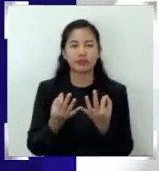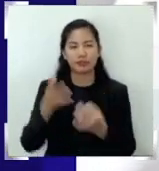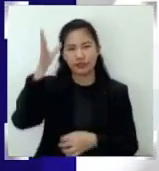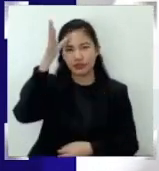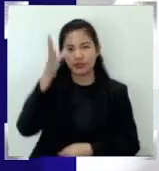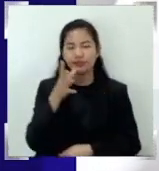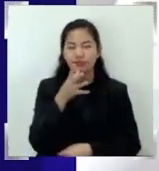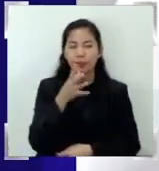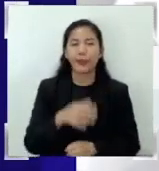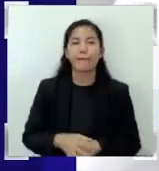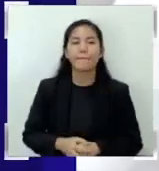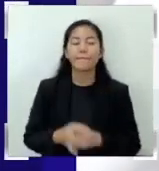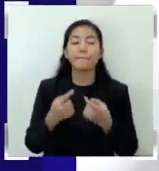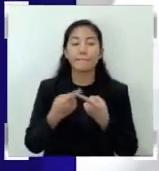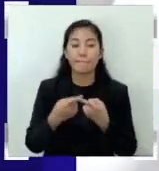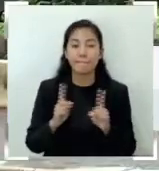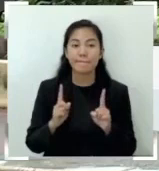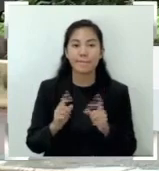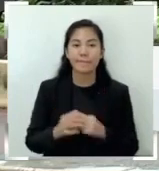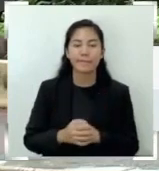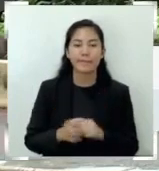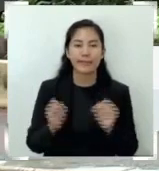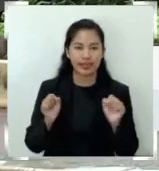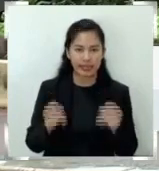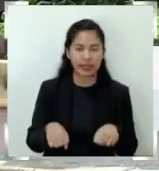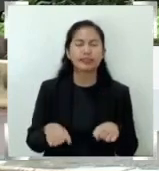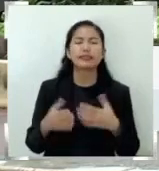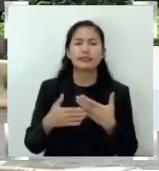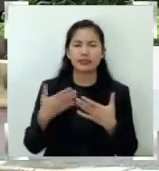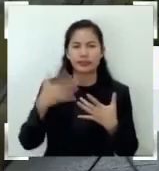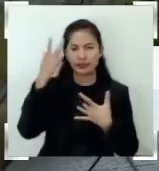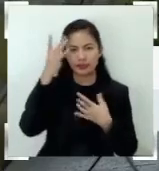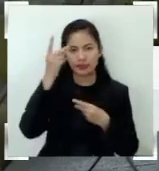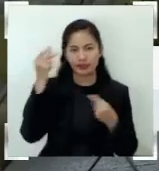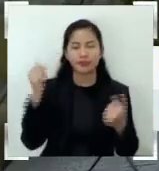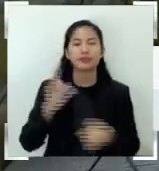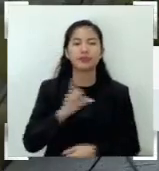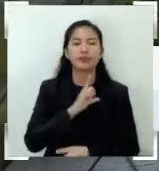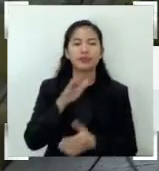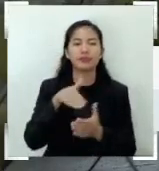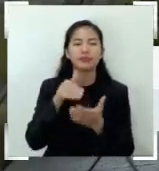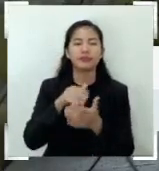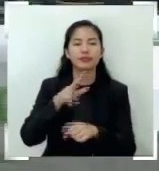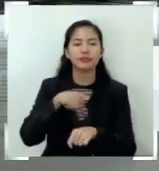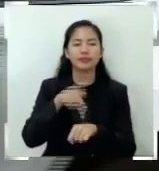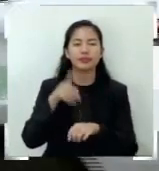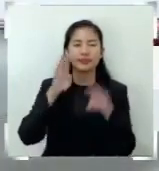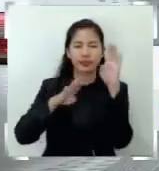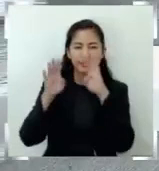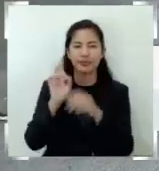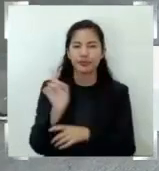but then, they can easily recover. Sa Lung Center of the Philippines, problema rin nila ang dami ng mga nagkaka-COVID ng mga